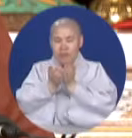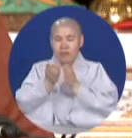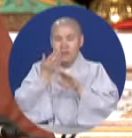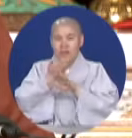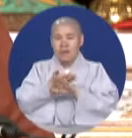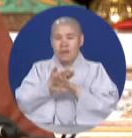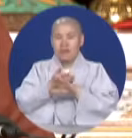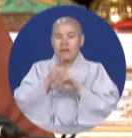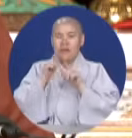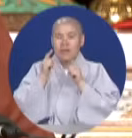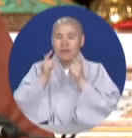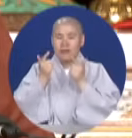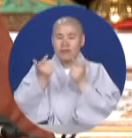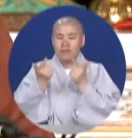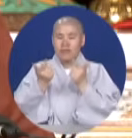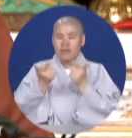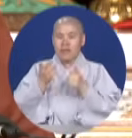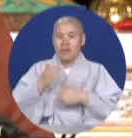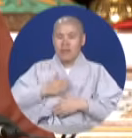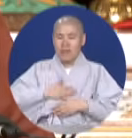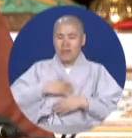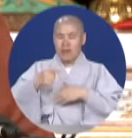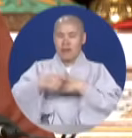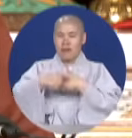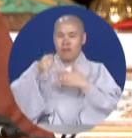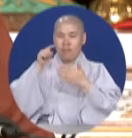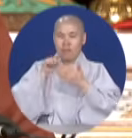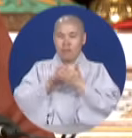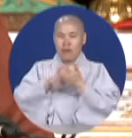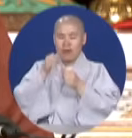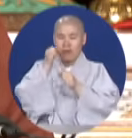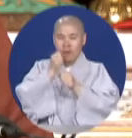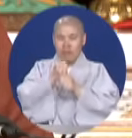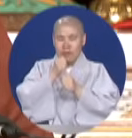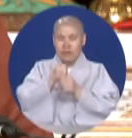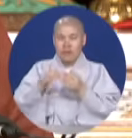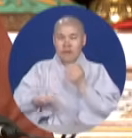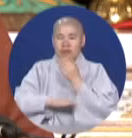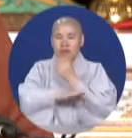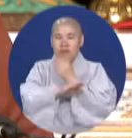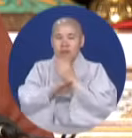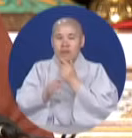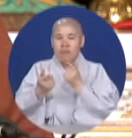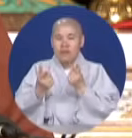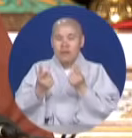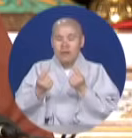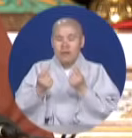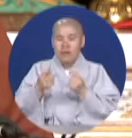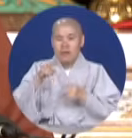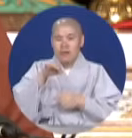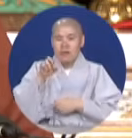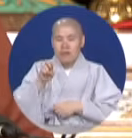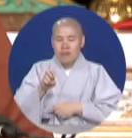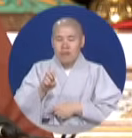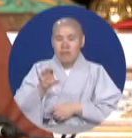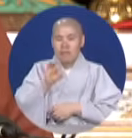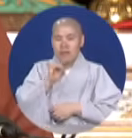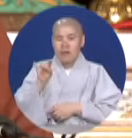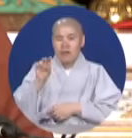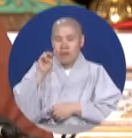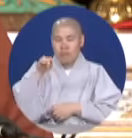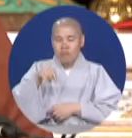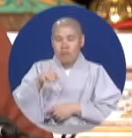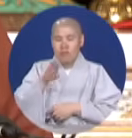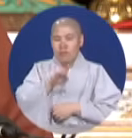다른 것이 아니라 내 마음이 만들어낸 그림자다. 심의 무법이라 일체 유심이라.